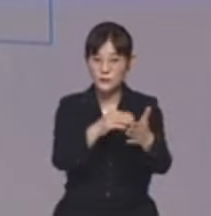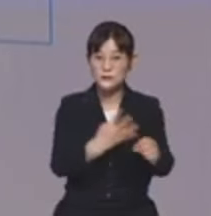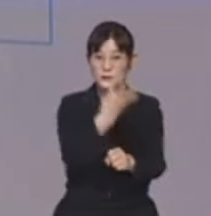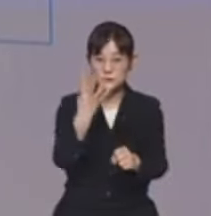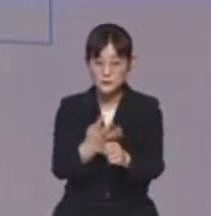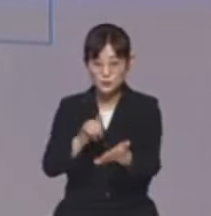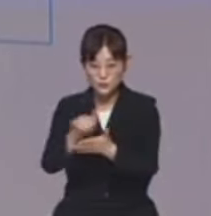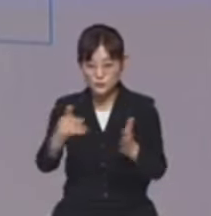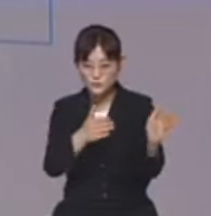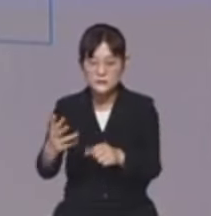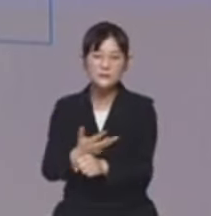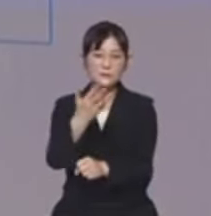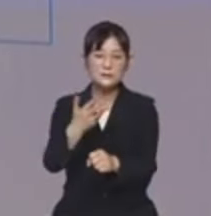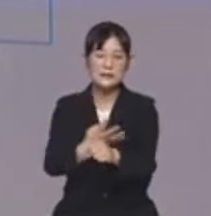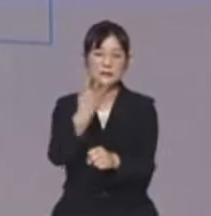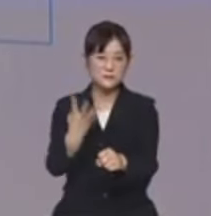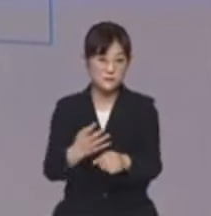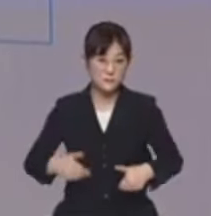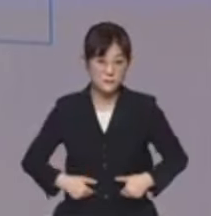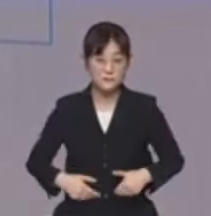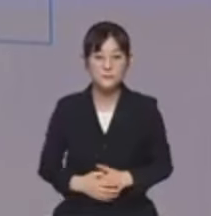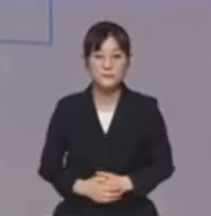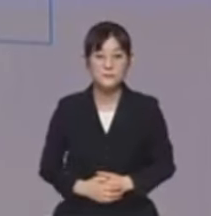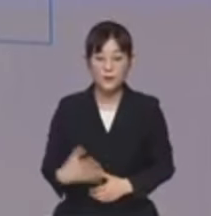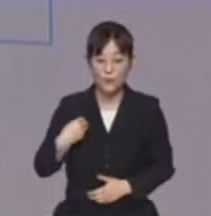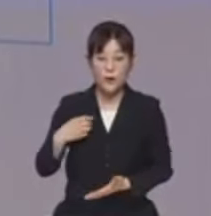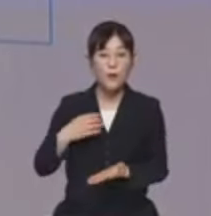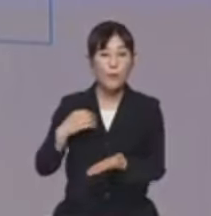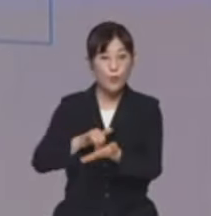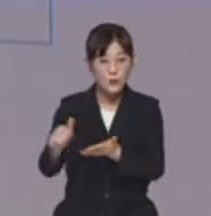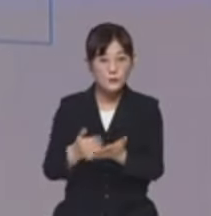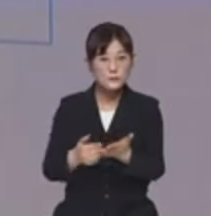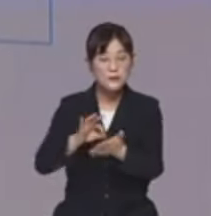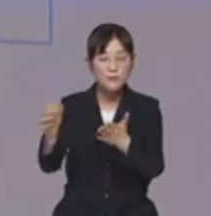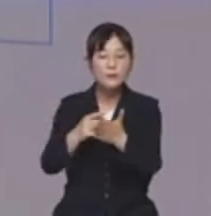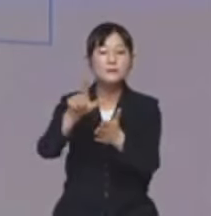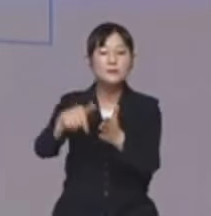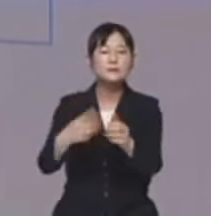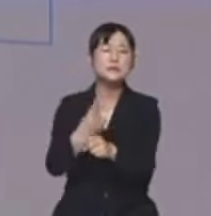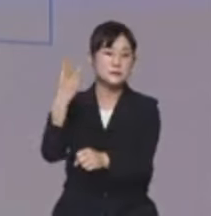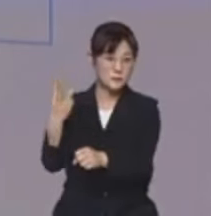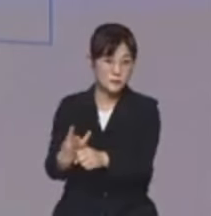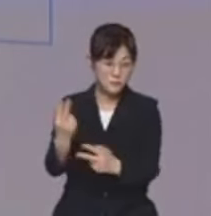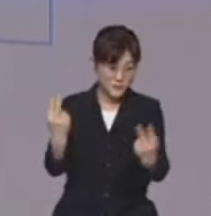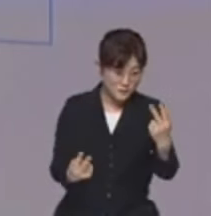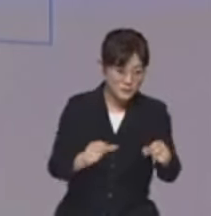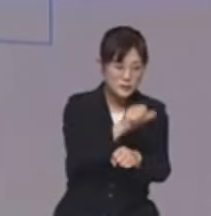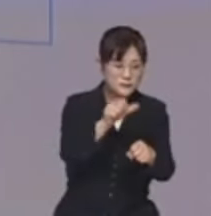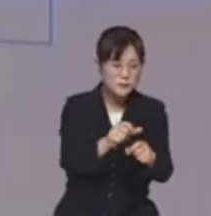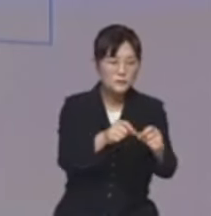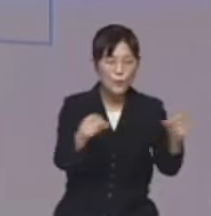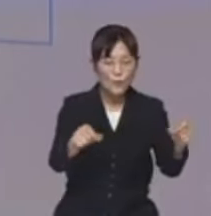출입국 준비에 4시간이 소요된다는 계산입니다 무한 공항 이용시 세 시간이 소요되는 것에 비해 다섯 시간이 더